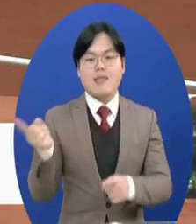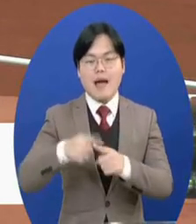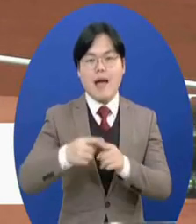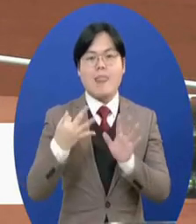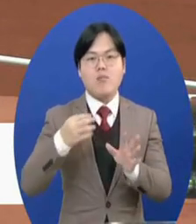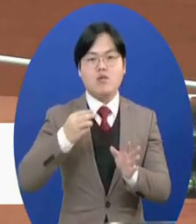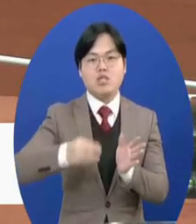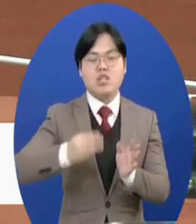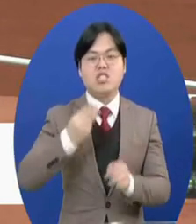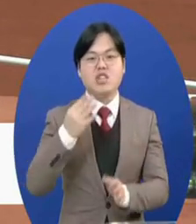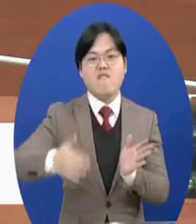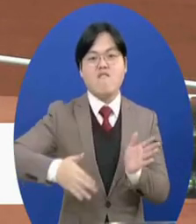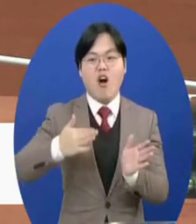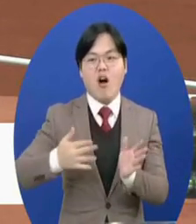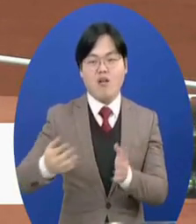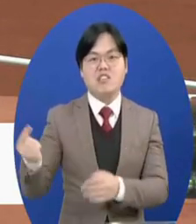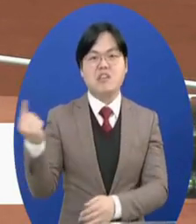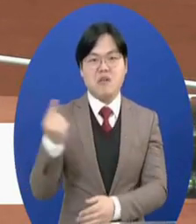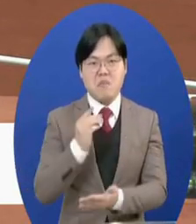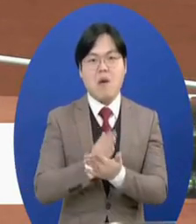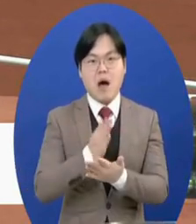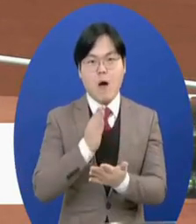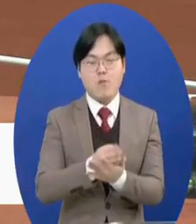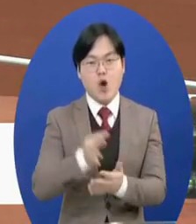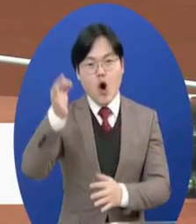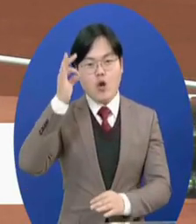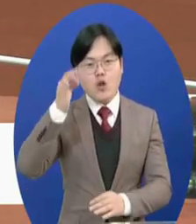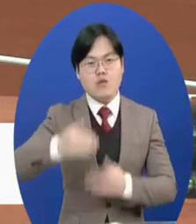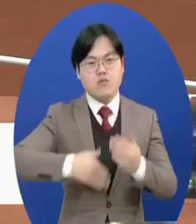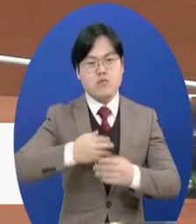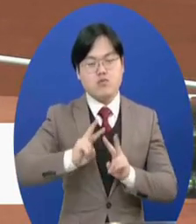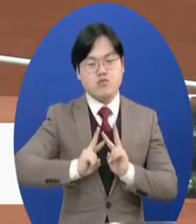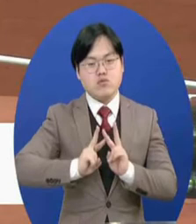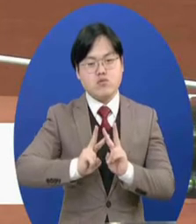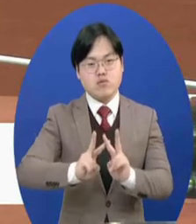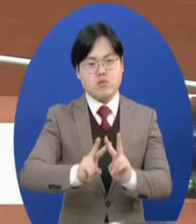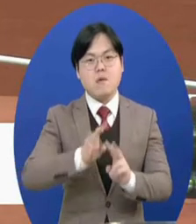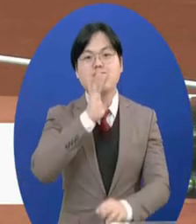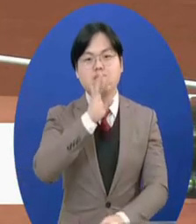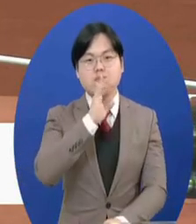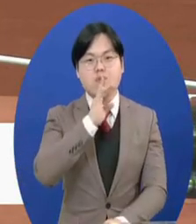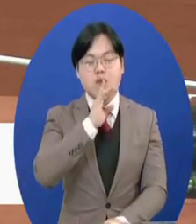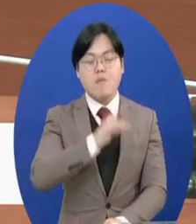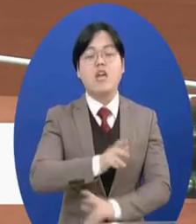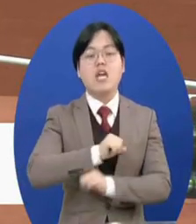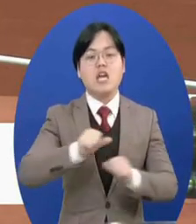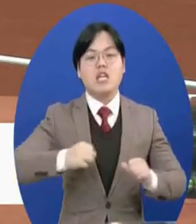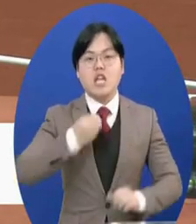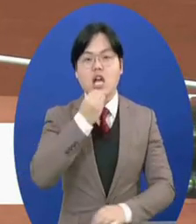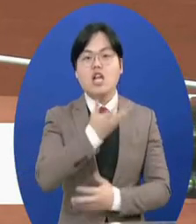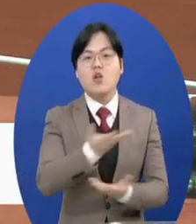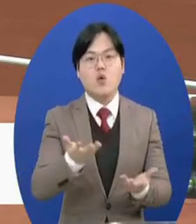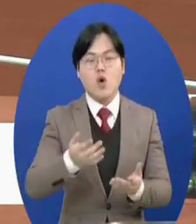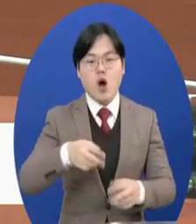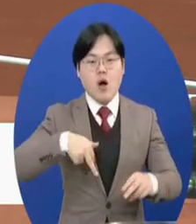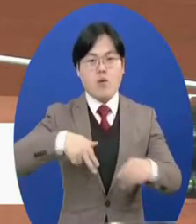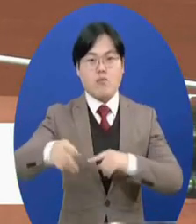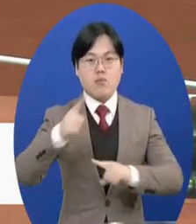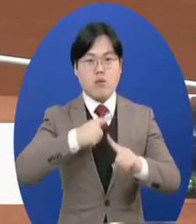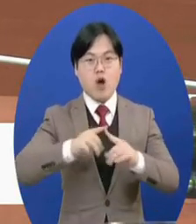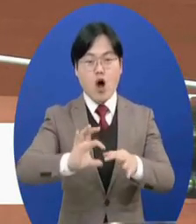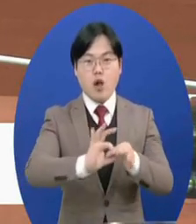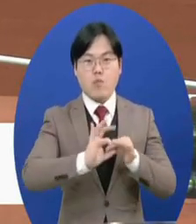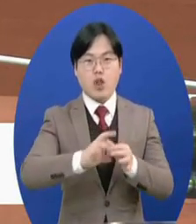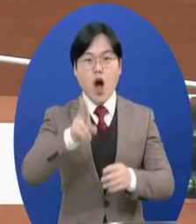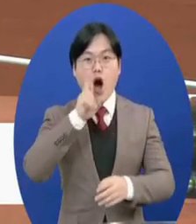бид нар аль болох энэ өндөгний тал дээр бол хангамжийг хэвэн байлгах гэж үзэж байна. Гэхдээ одоо бас нэг иргэдтэй хэлэхэд хөл өрөө тогтоолоо гэд хүнсний дэлгүүрүүд